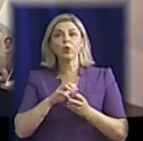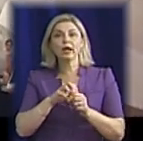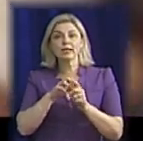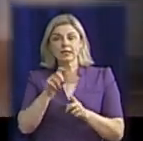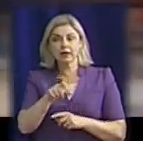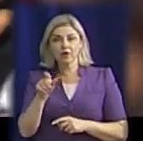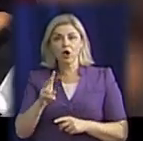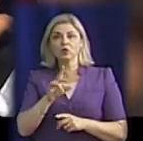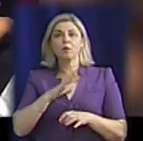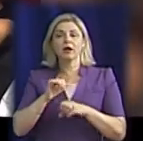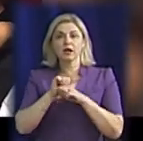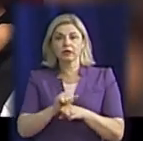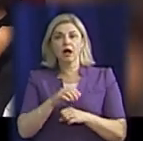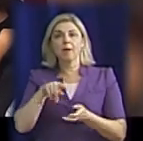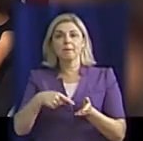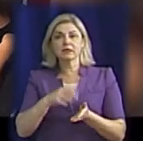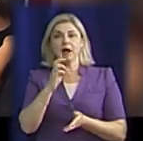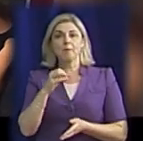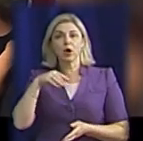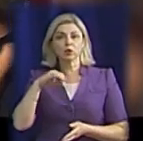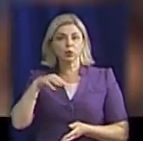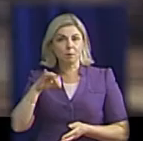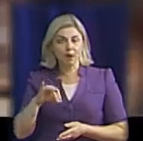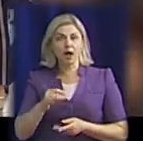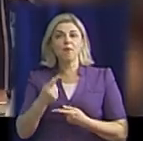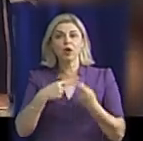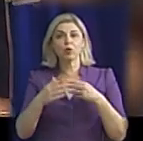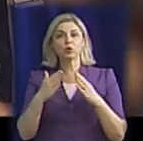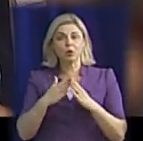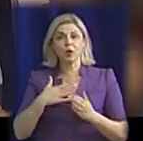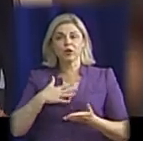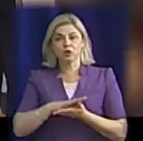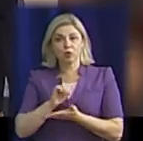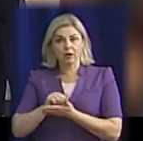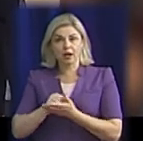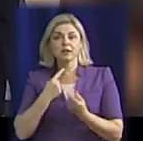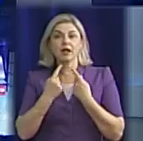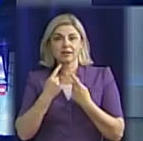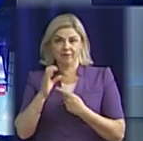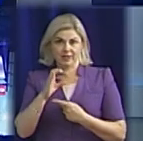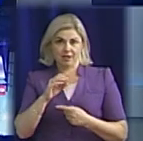аеропорту міста Батумі, повернулися додому. Наші кореспонденти поспілкувалися з пасажирами.